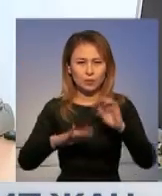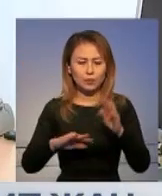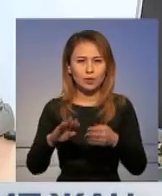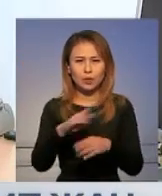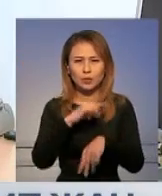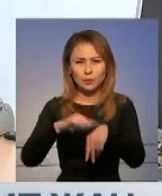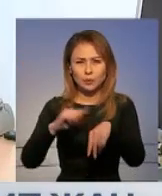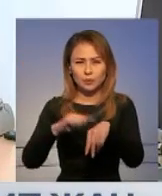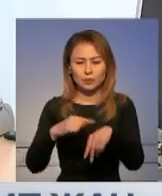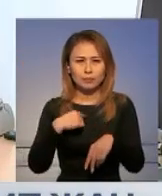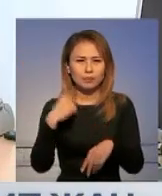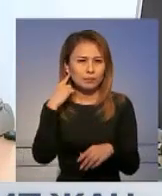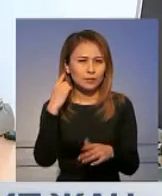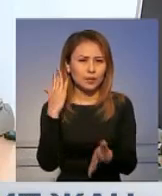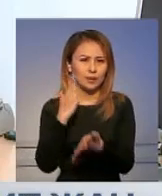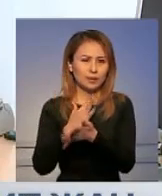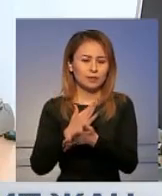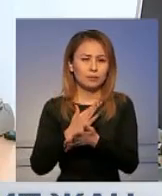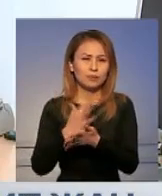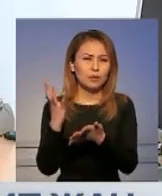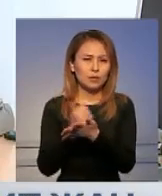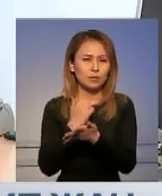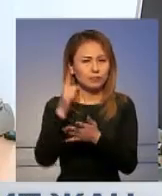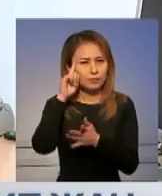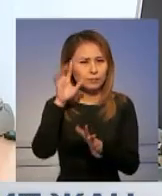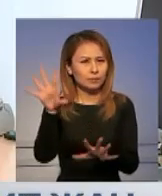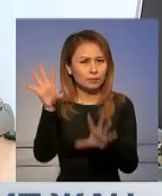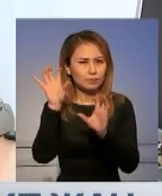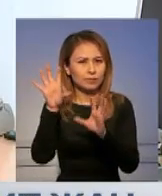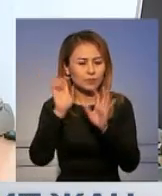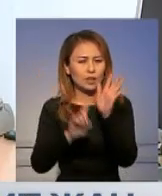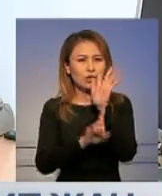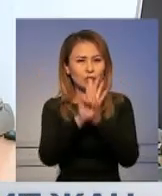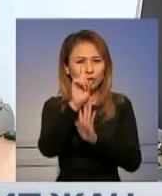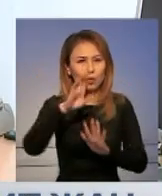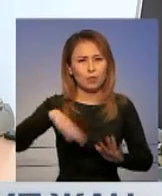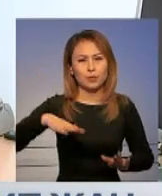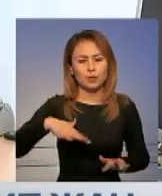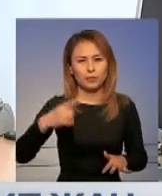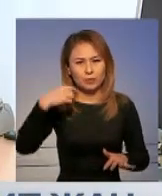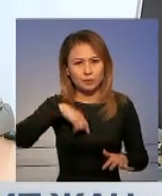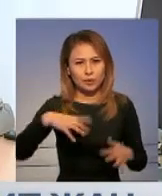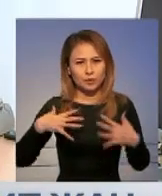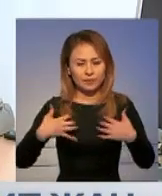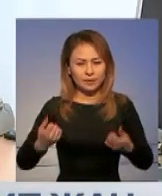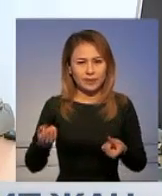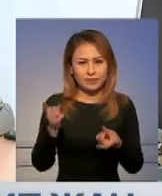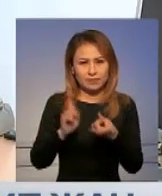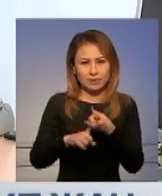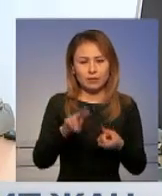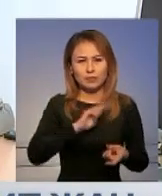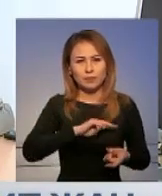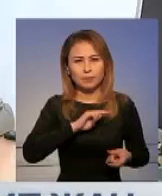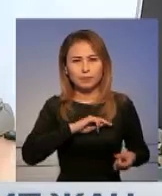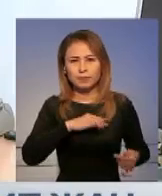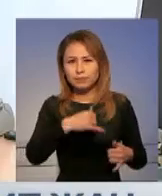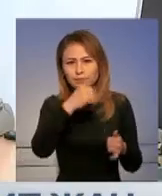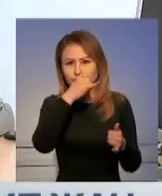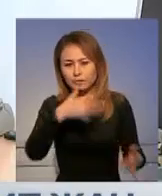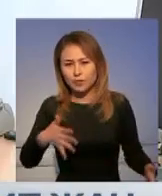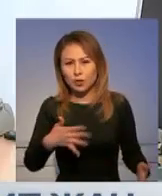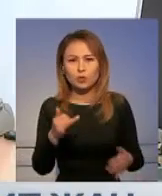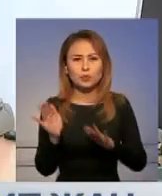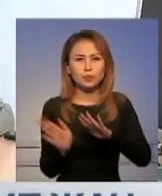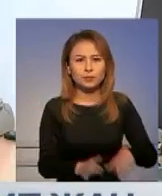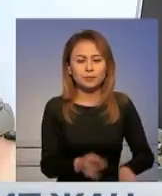мен құлағым бар емес пе деп, естігенімді жаттап жадымда сақтайтын болдым. Алайда денсаулығыма байланысты мамандығым бойынша жұмыс істей алмадым.